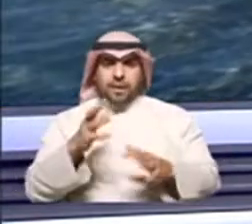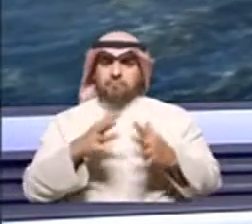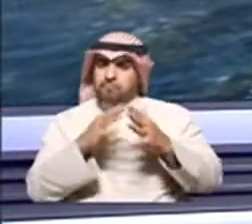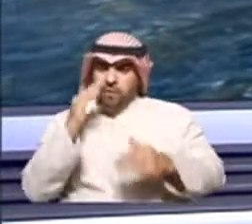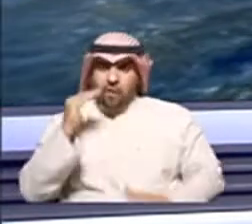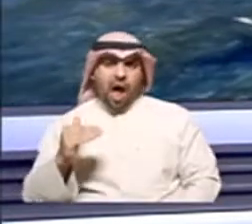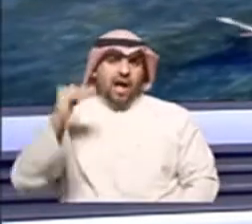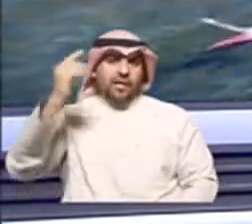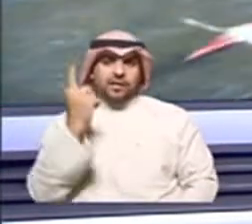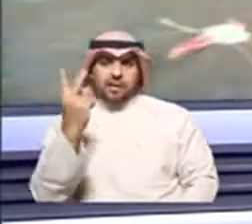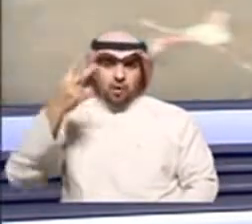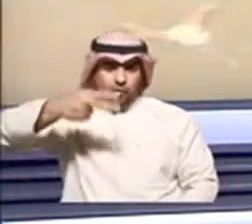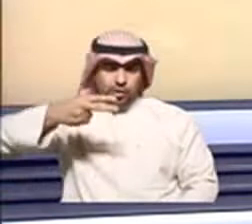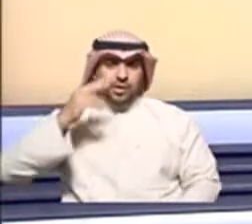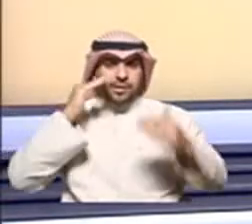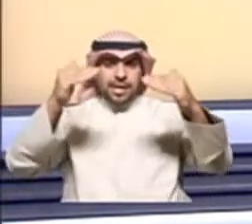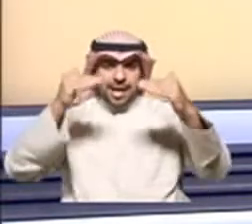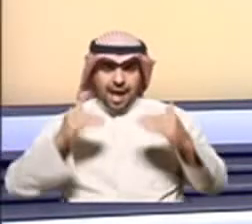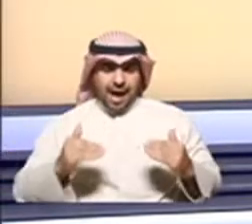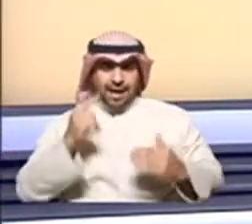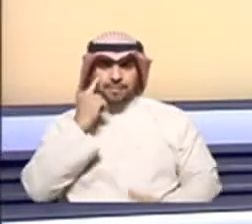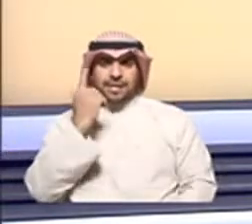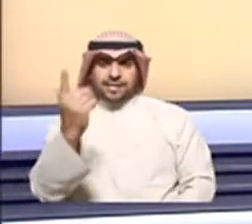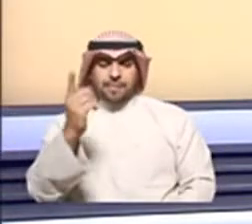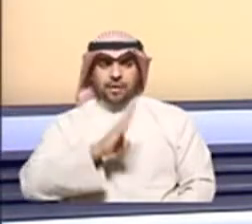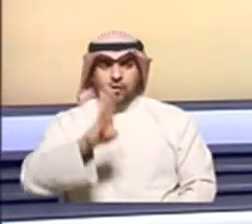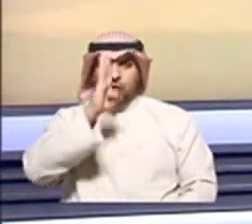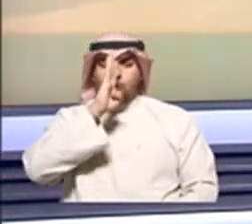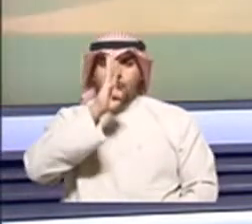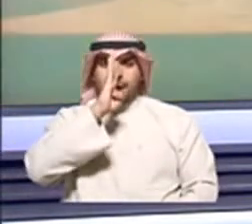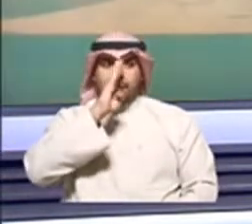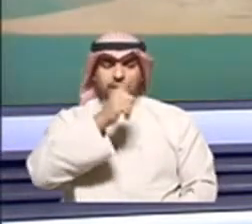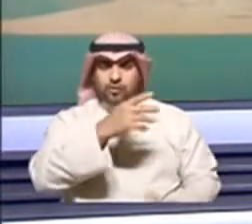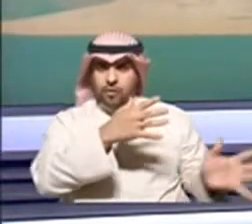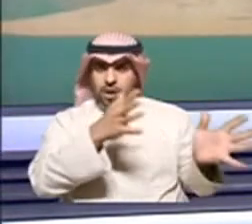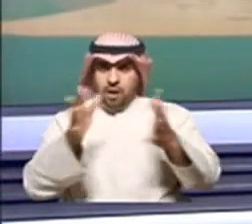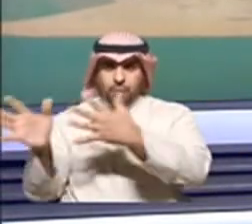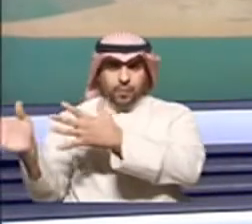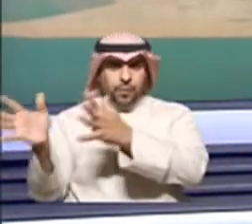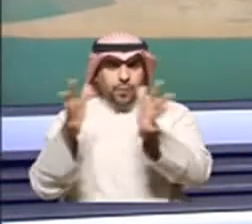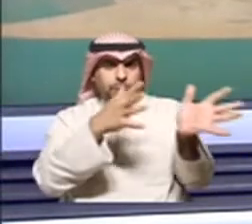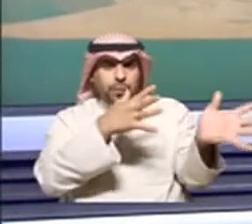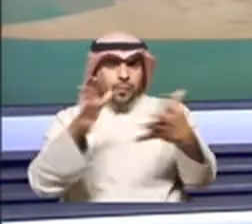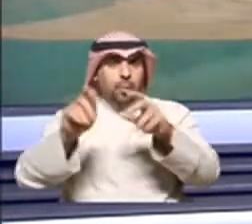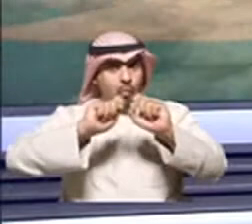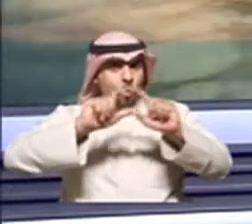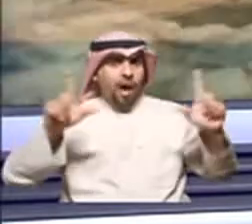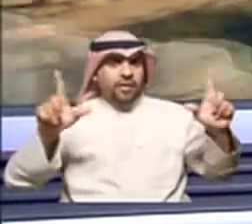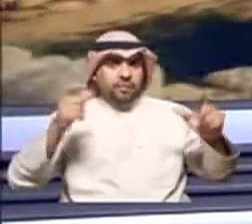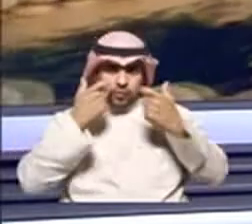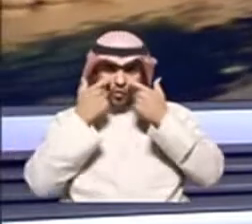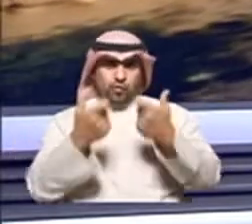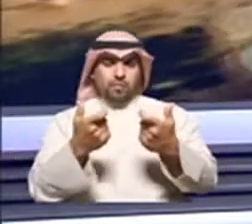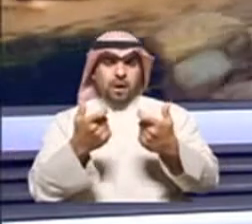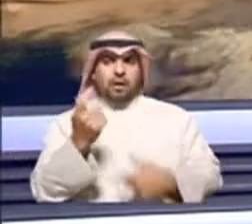في يوم الأحد غدا، والصغرى 7 درجات مئوية. يوم الأثنين الهواء الكوس راح ينشط بشكل ملحوظ، وراح تكون سرعته من 15